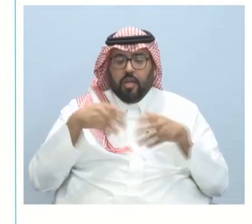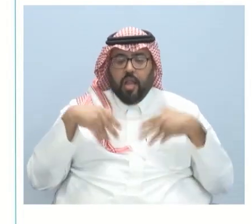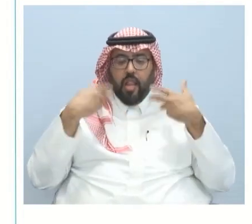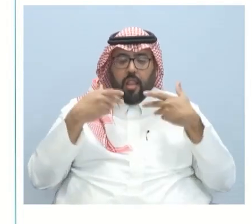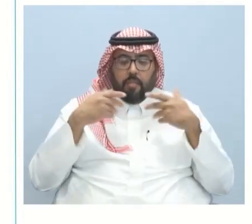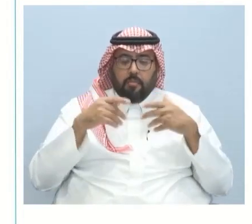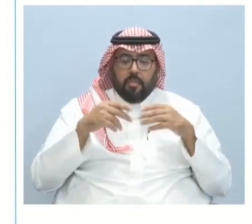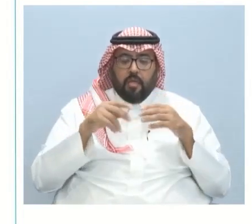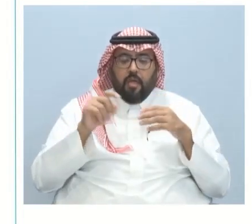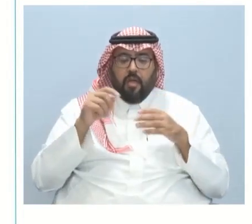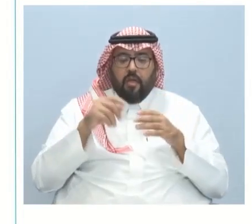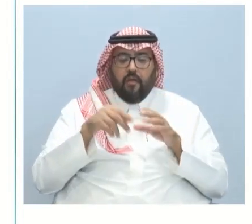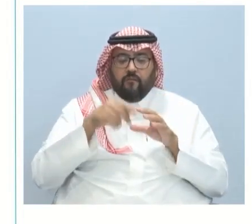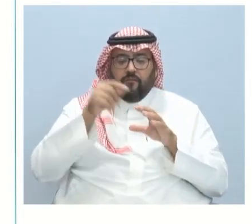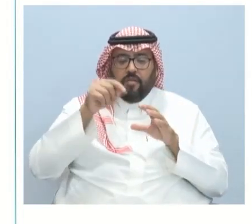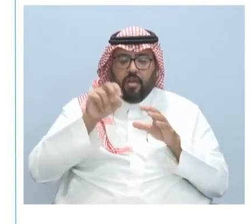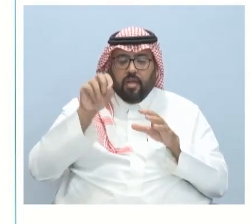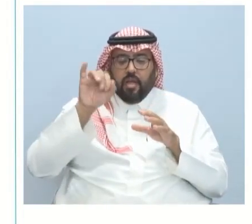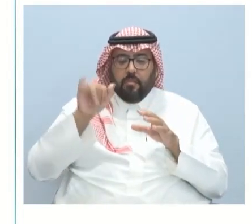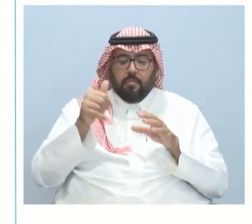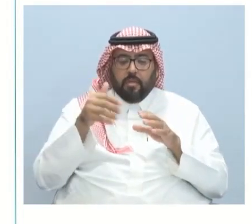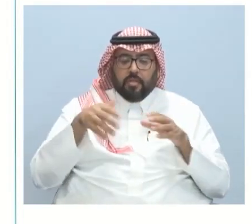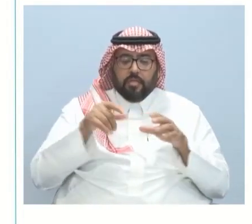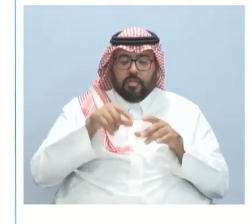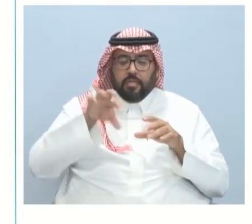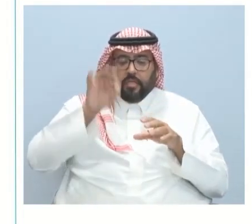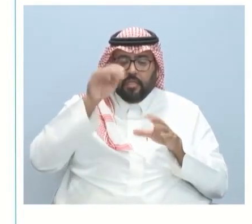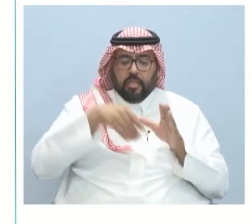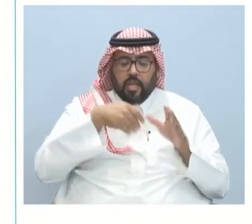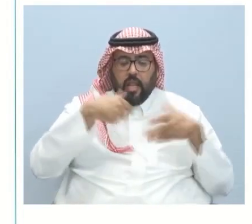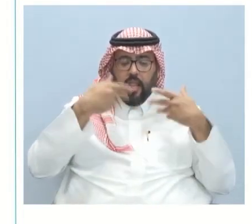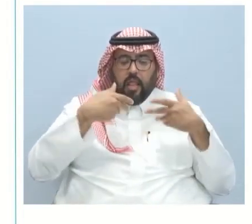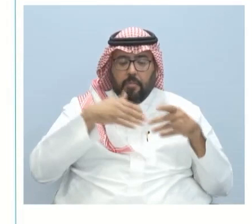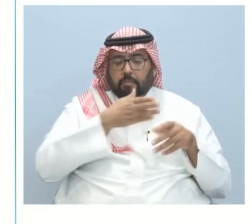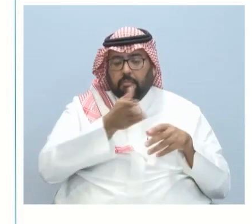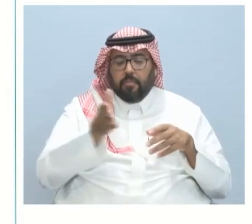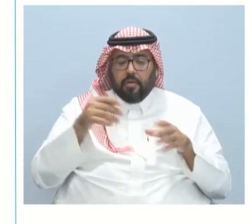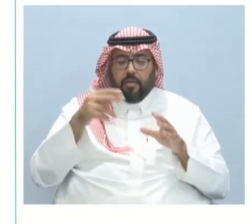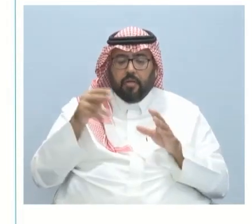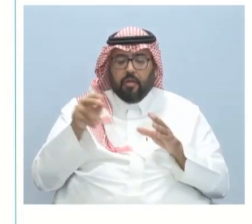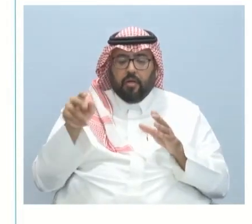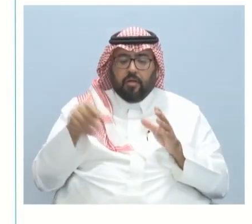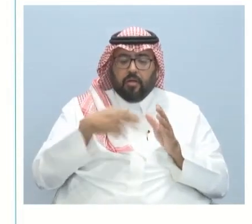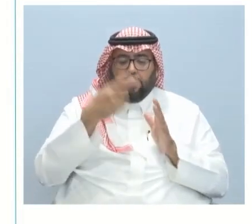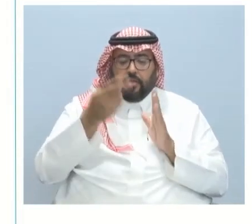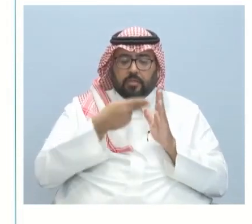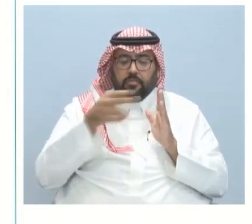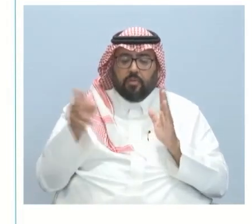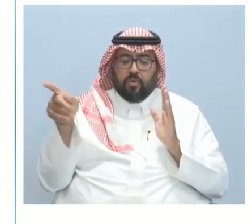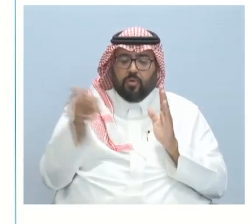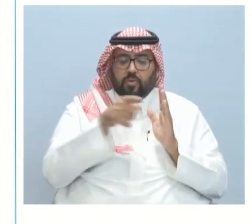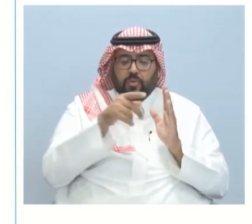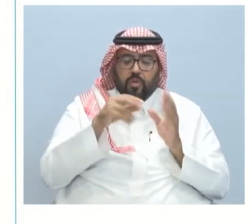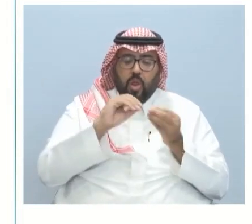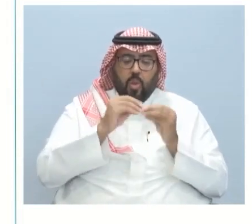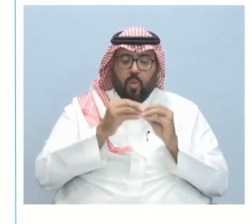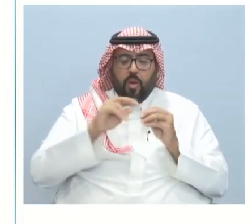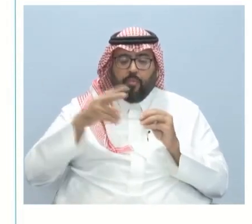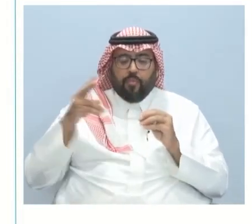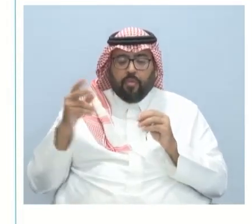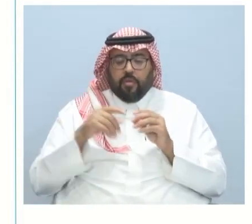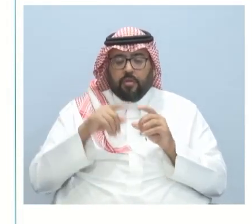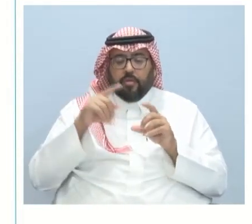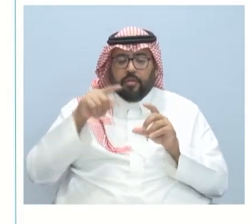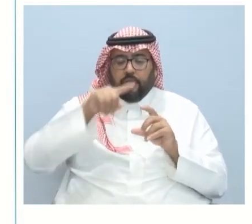الفن قماش واختيار ساحه اللعب ورسم خطوط بالوان مختلفه كذلك رسم دائرتين